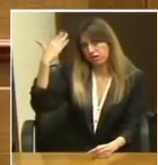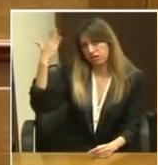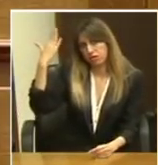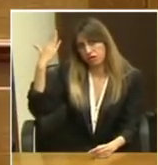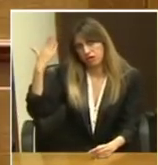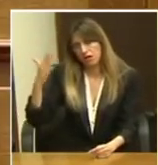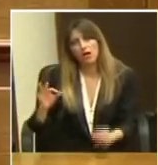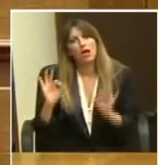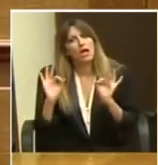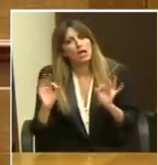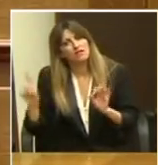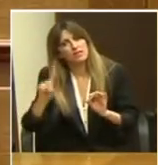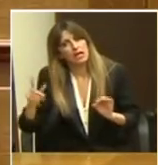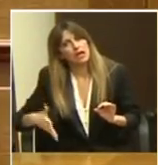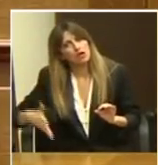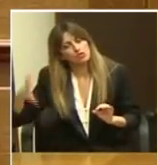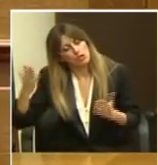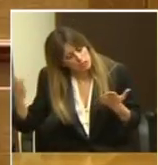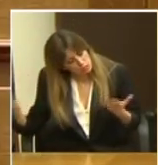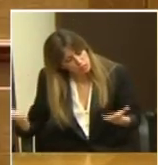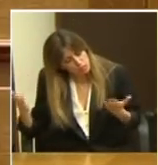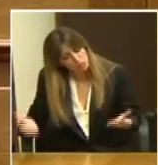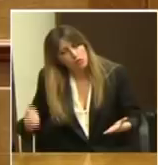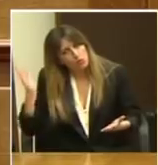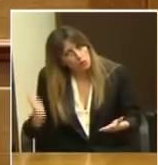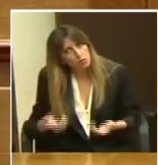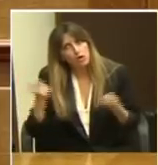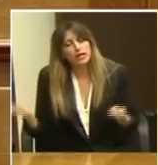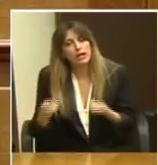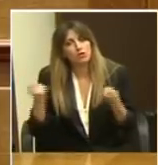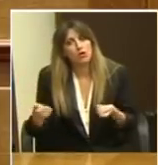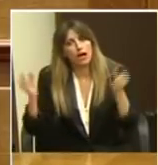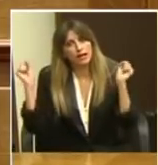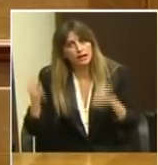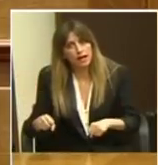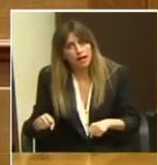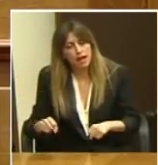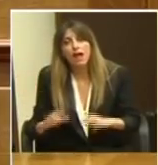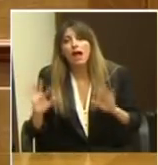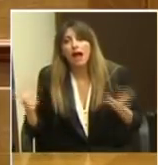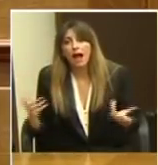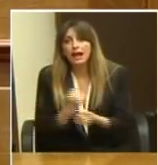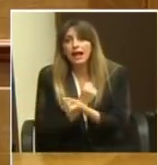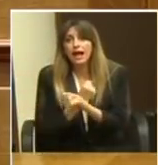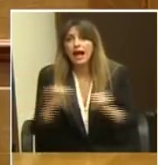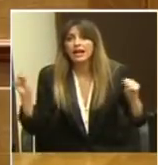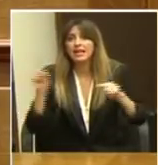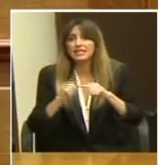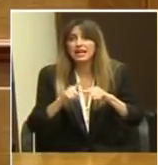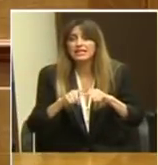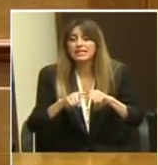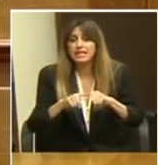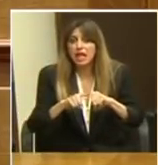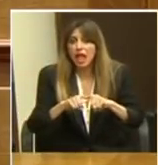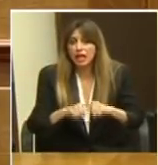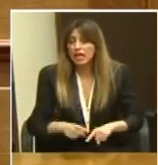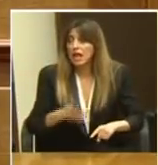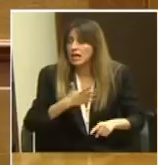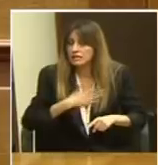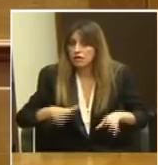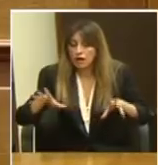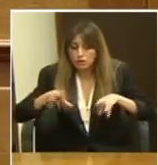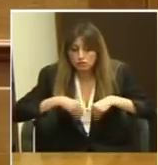είχε απόλυτα δίκιο να το κάνει. Αν το κίνημα των ανεξάρτητων Ελλήνων υιοθετούσε τη σύνθετη ονομασία και δεν επέμενε στη